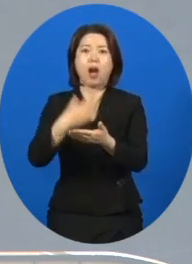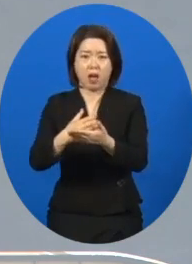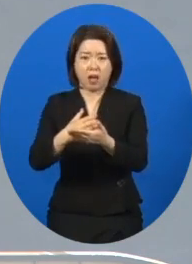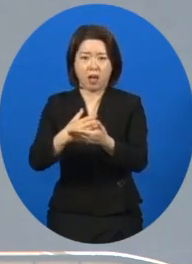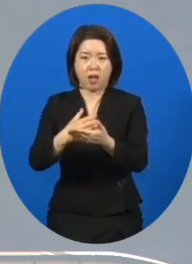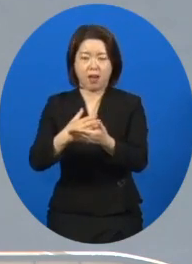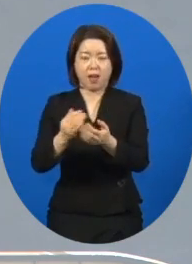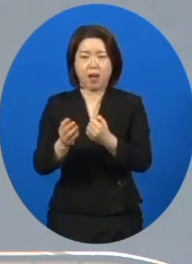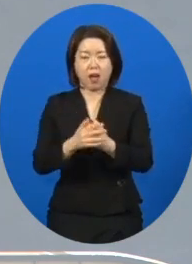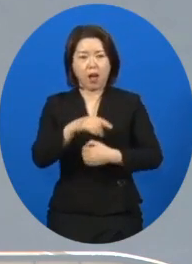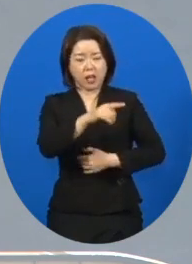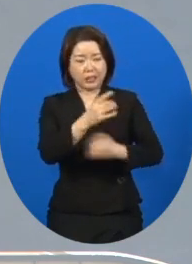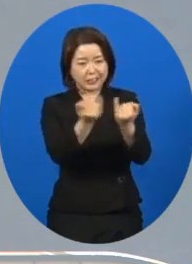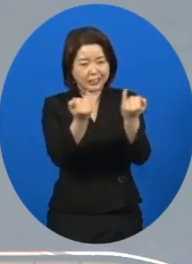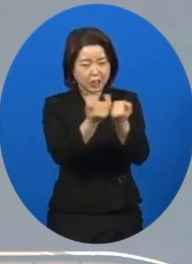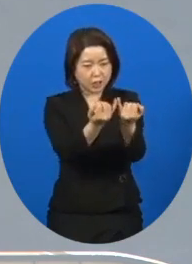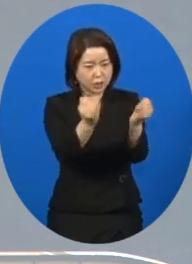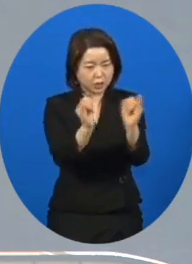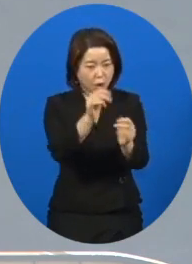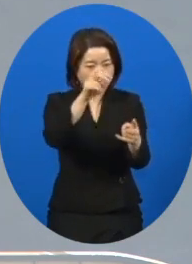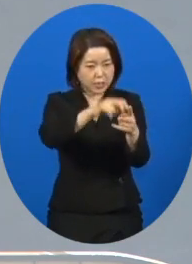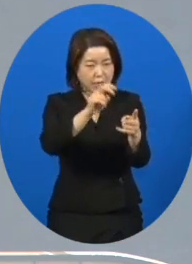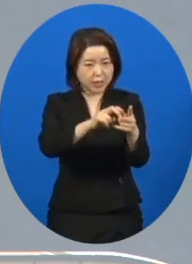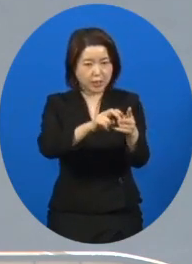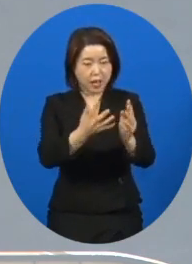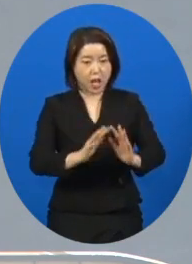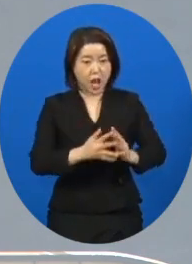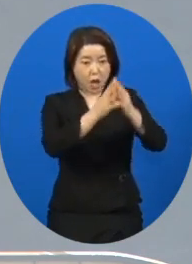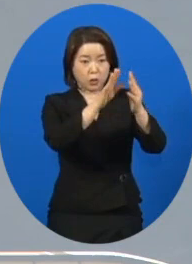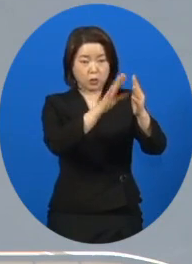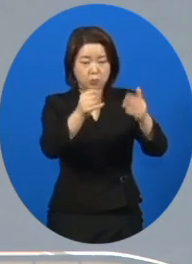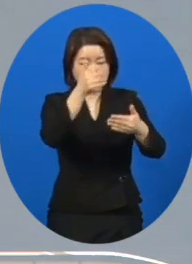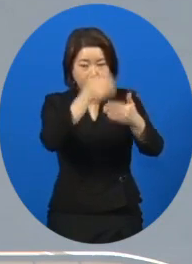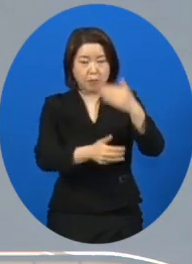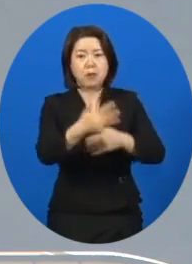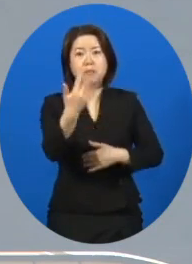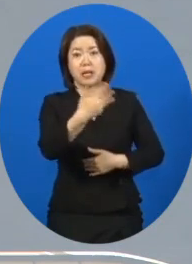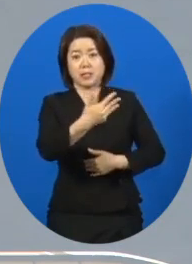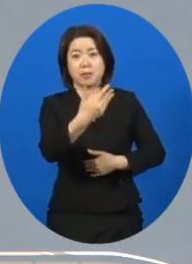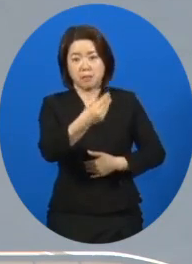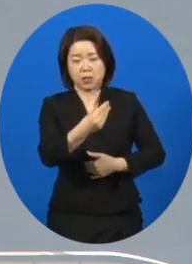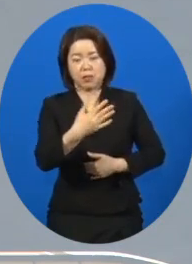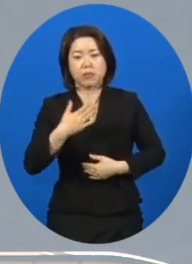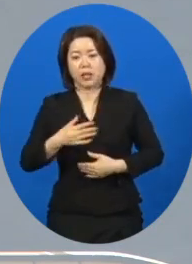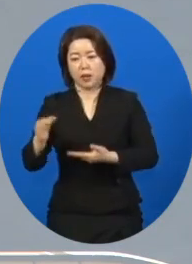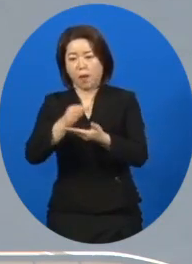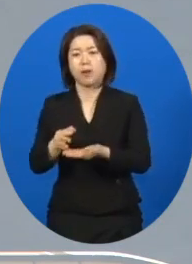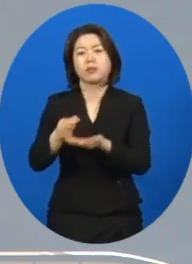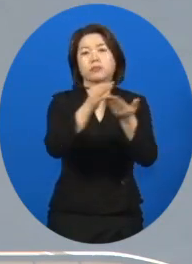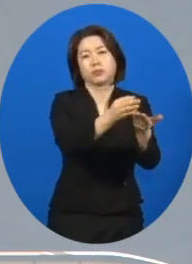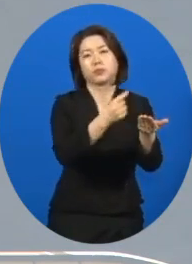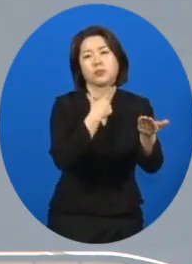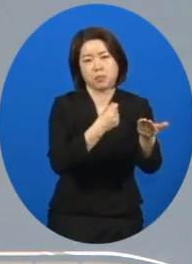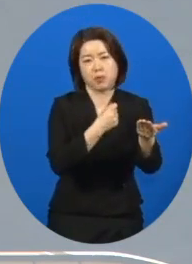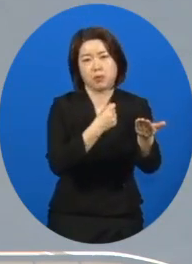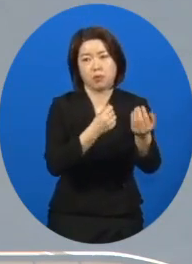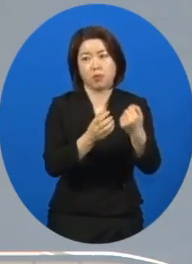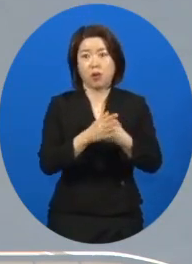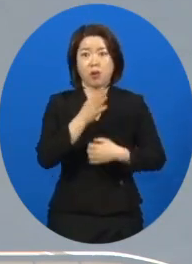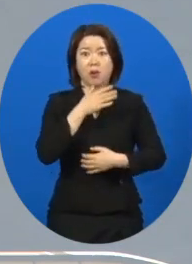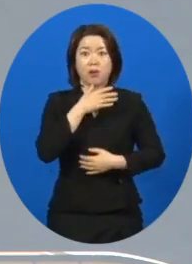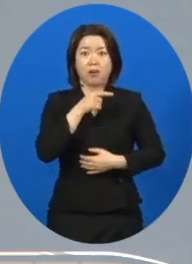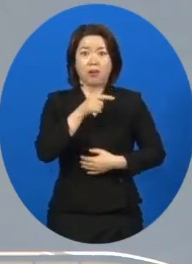그 여성센터 건축비 남은 8천만 원을 자기가 헌금하겠다고. 아,